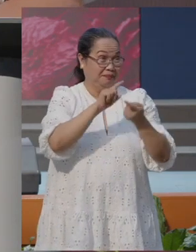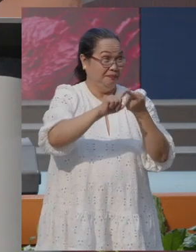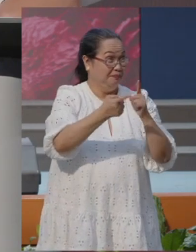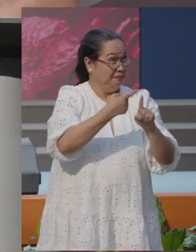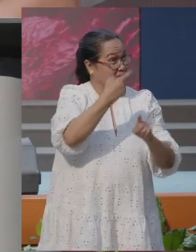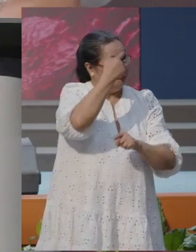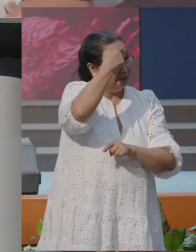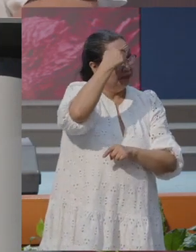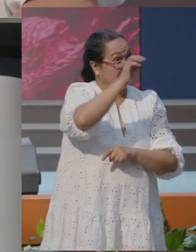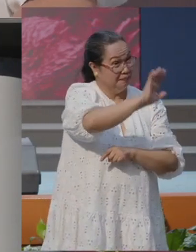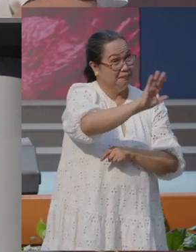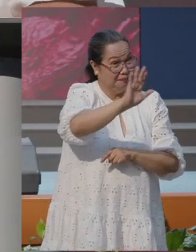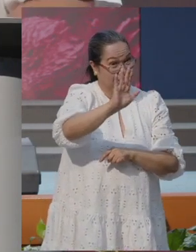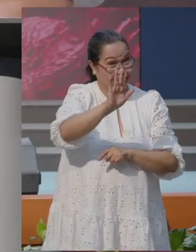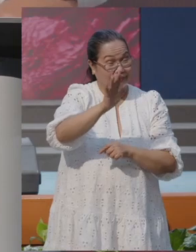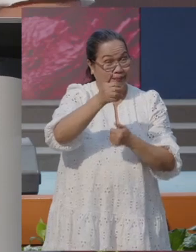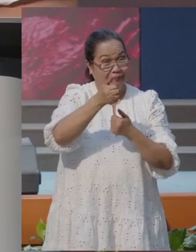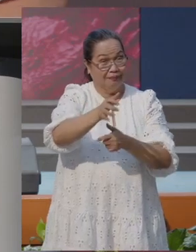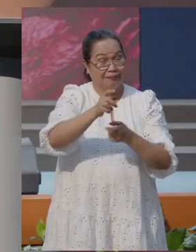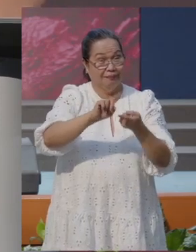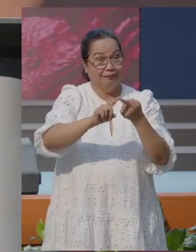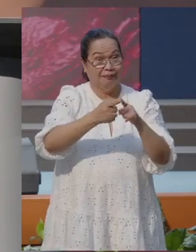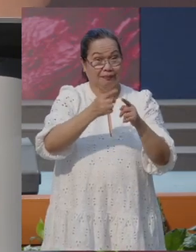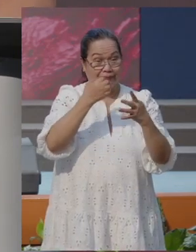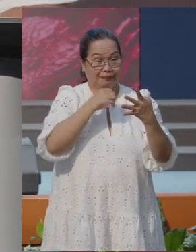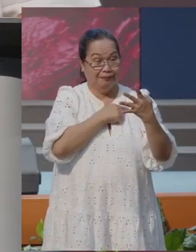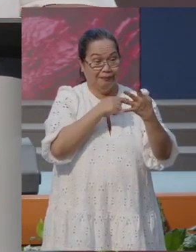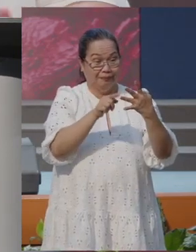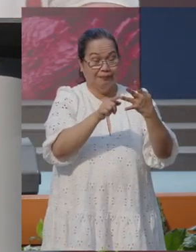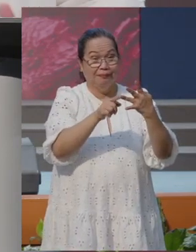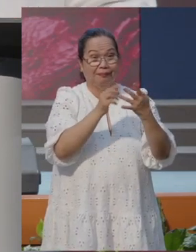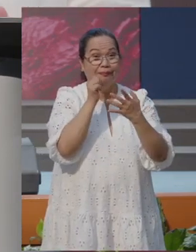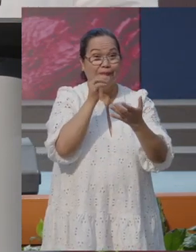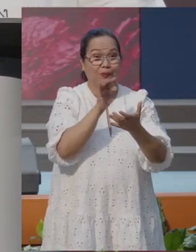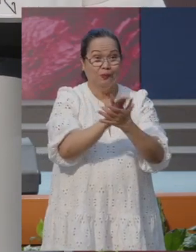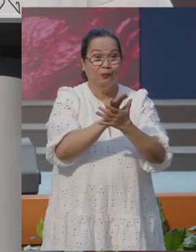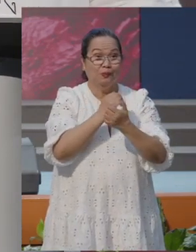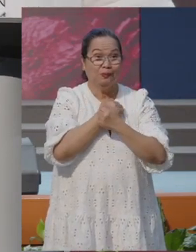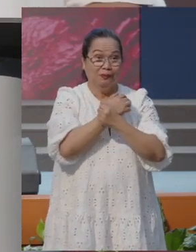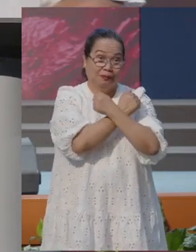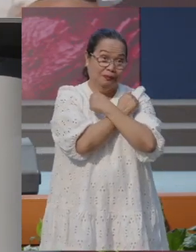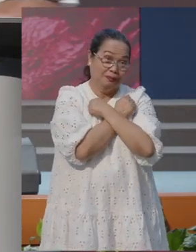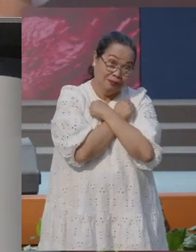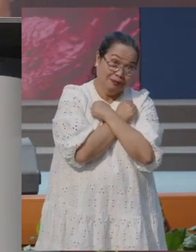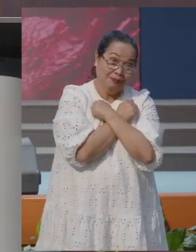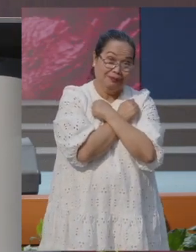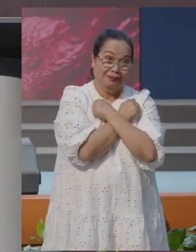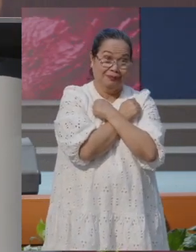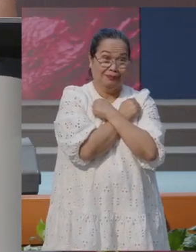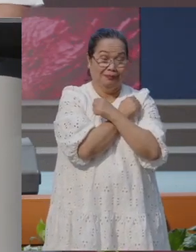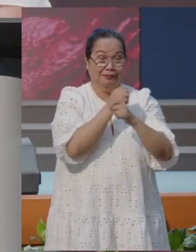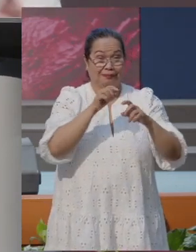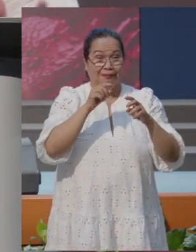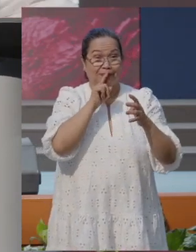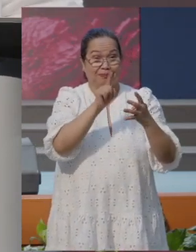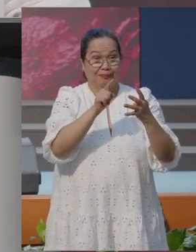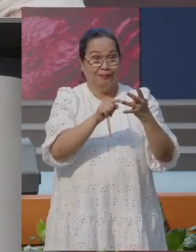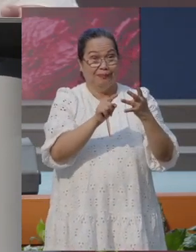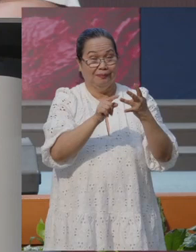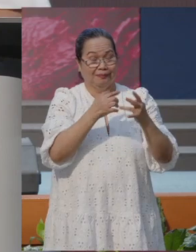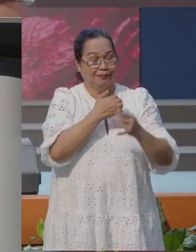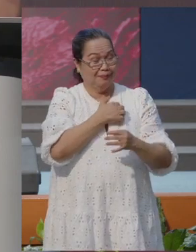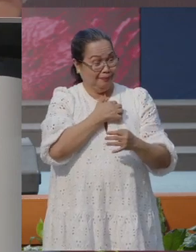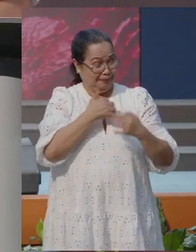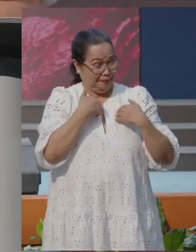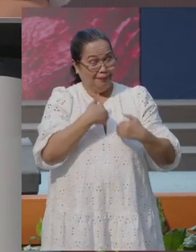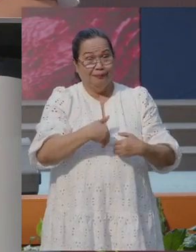dahil naaliw ka sa kanya. Mahal mo ang asawa mo dahil meron kayong pag-iibigan sa isa't isa. Merong attraction, may